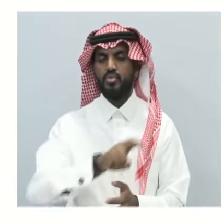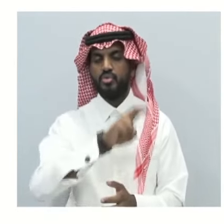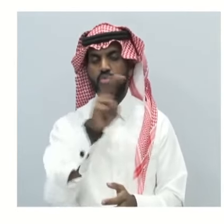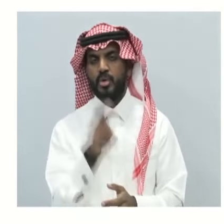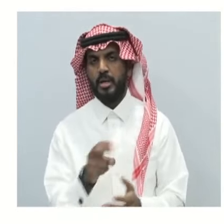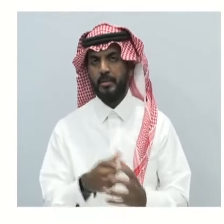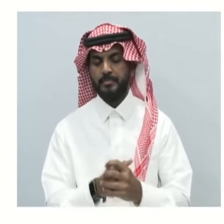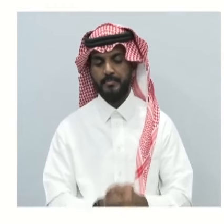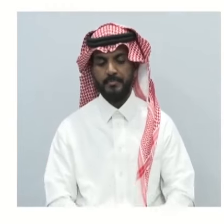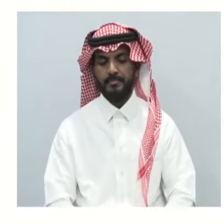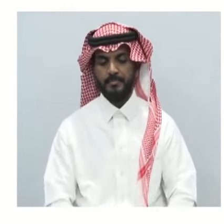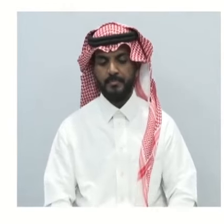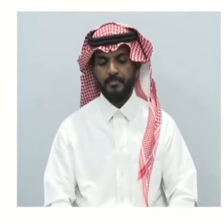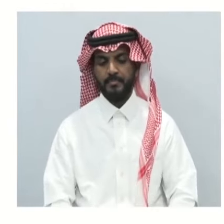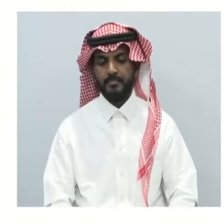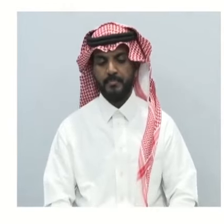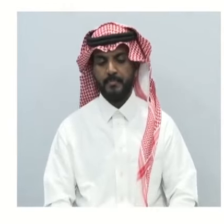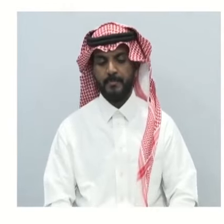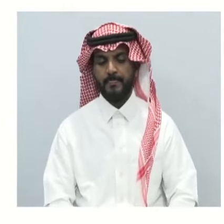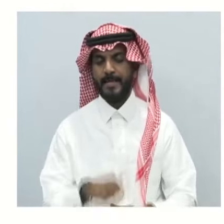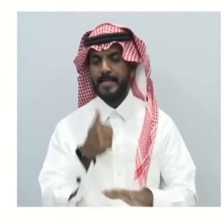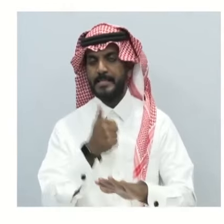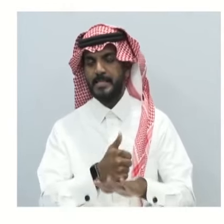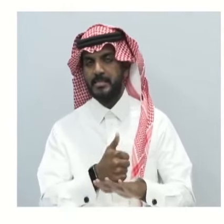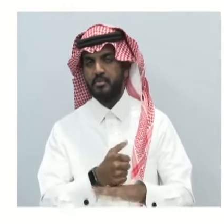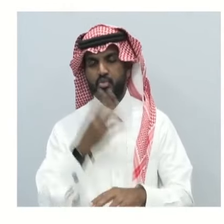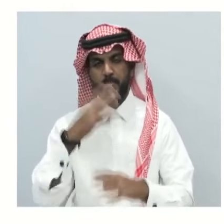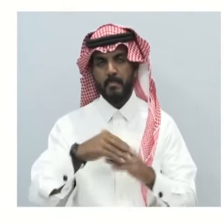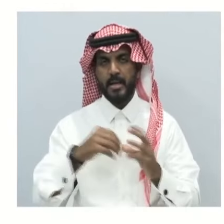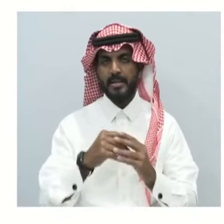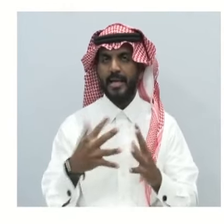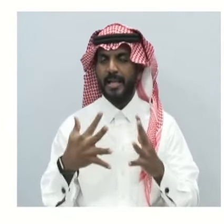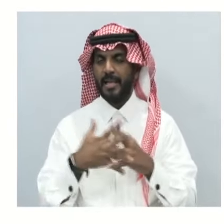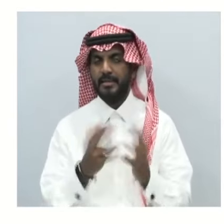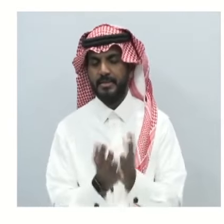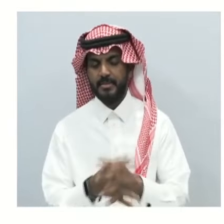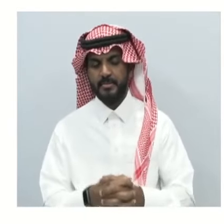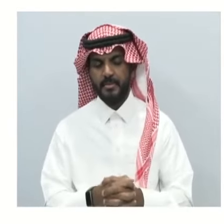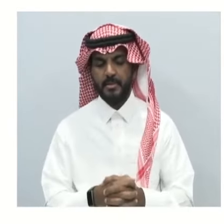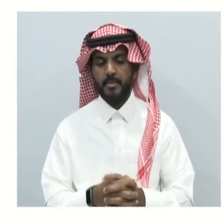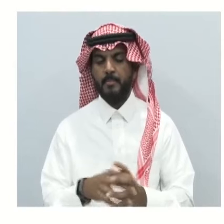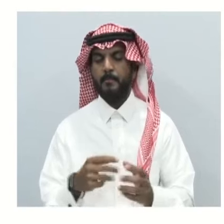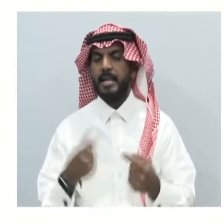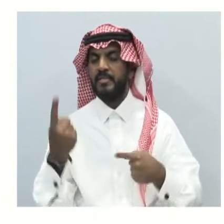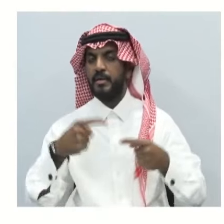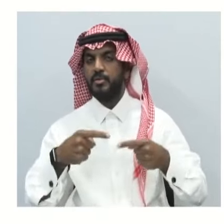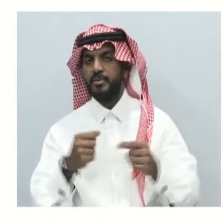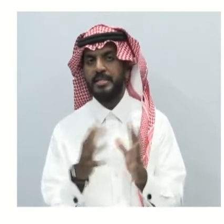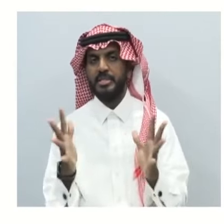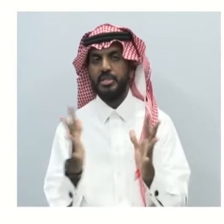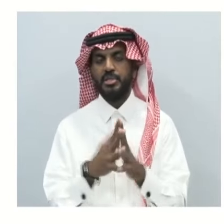هذا السؤال هو هذا السؤال هو سؤال اساسيه قيس مهارتنا خلال الدرس كامل ما الذي يحدث نتيجه